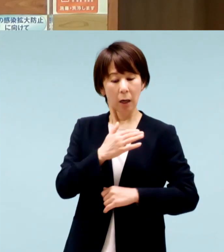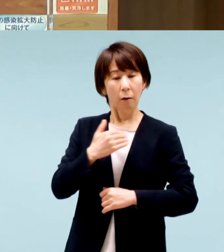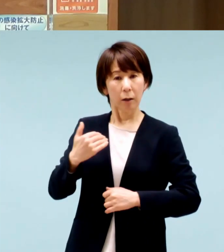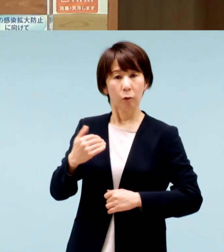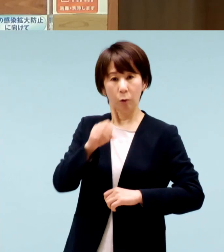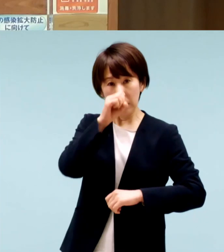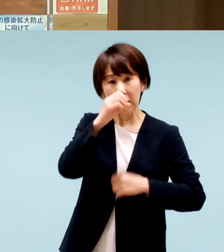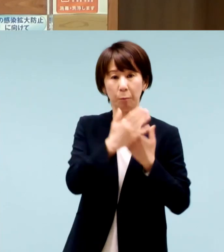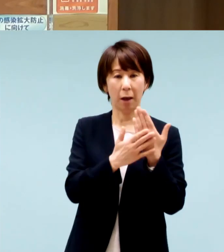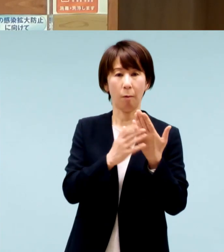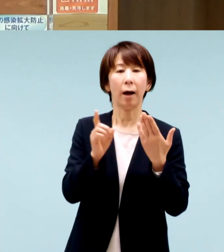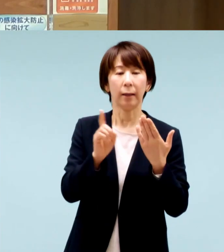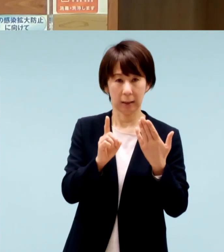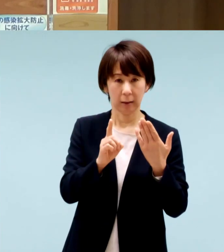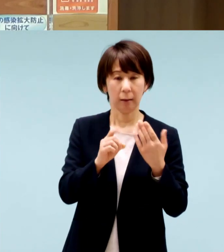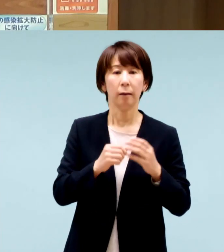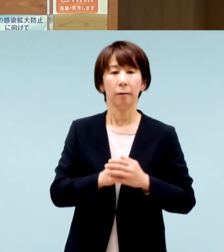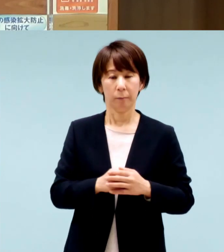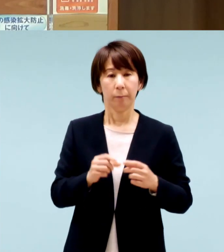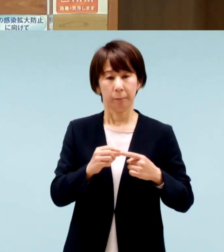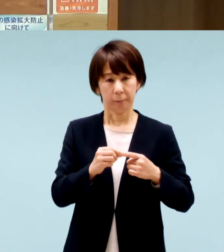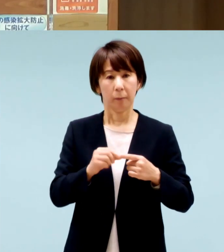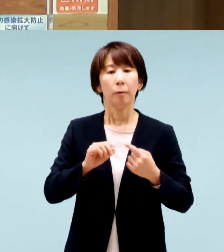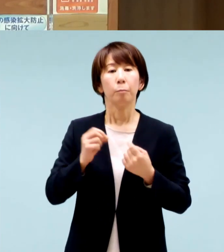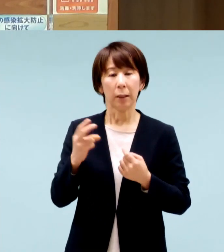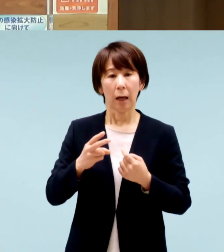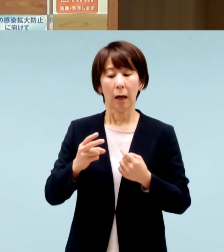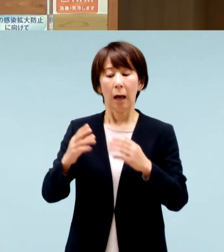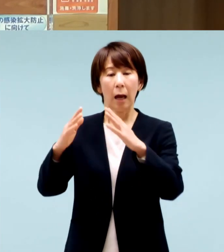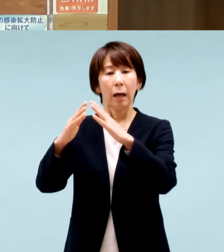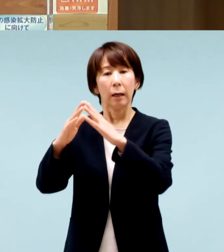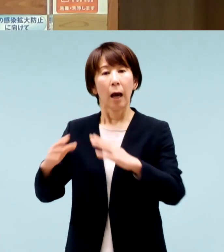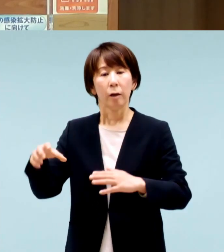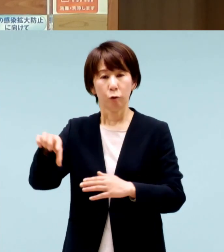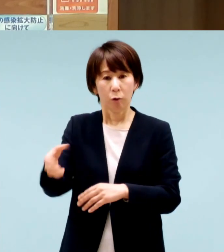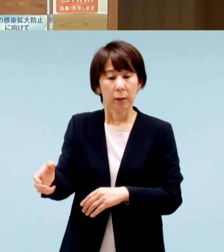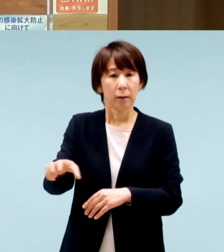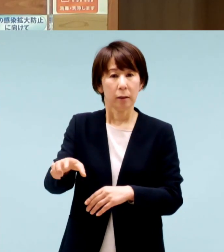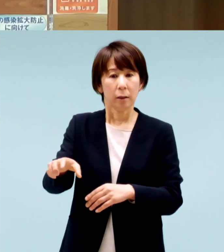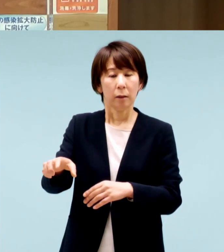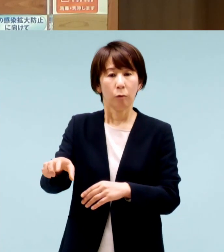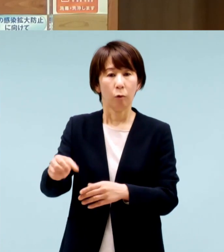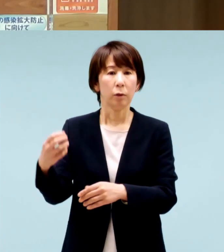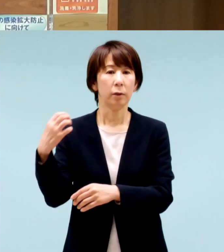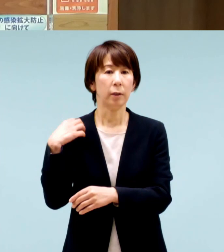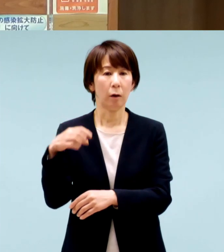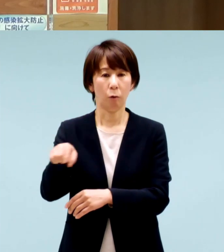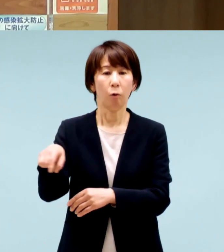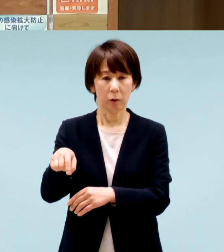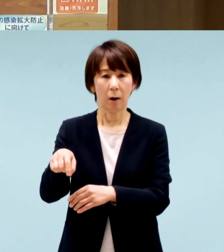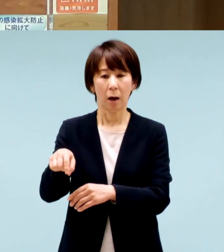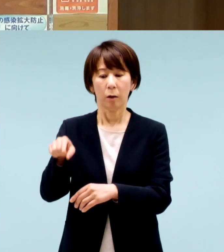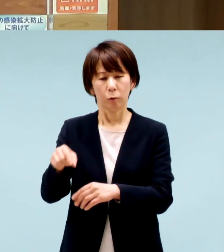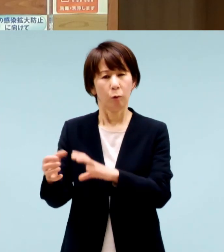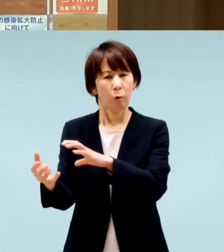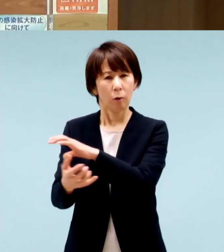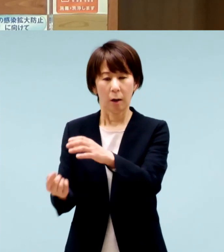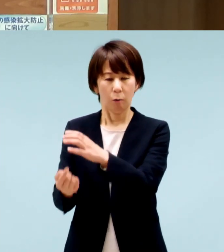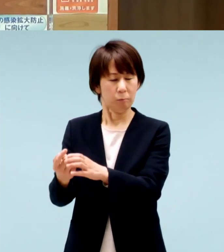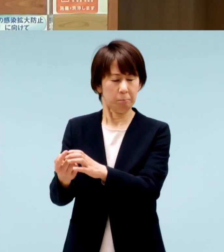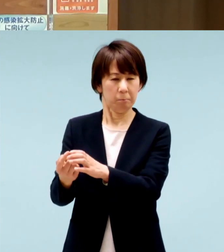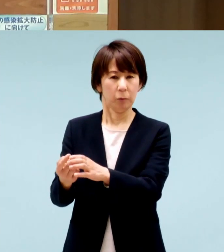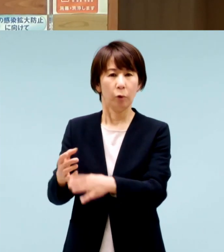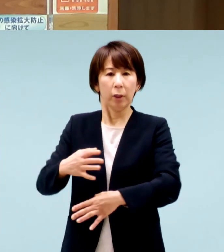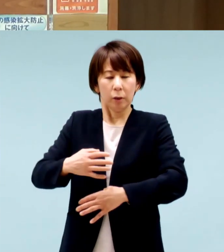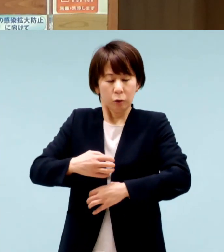側、会場を運営する側にですね、まあ、混乱が生じないようにとは思うんですけども、今注意点であったり課題とか